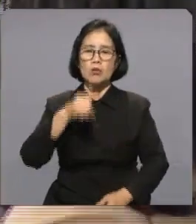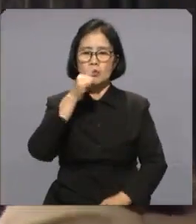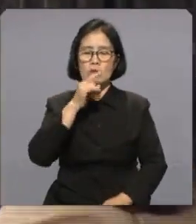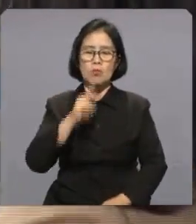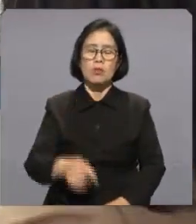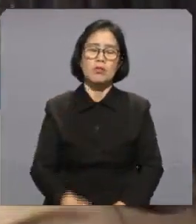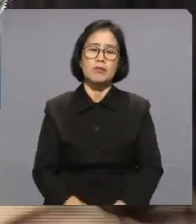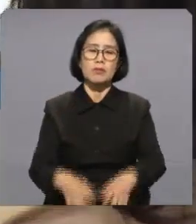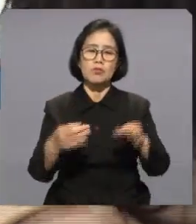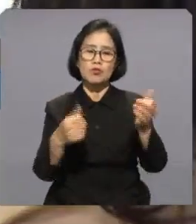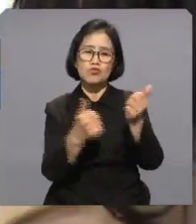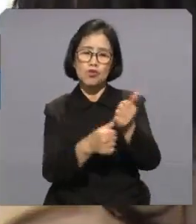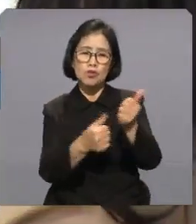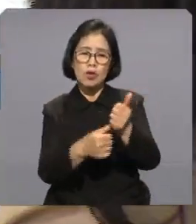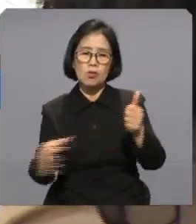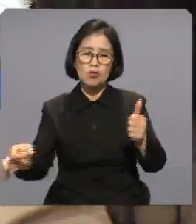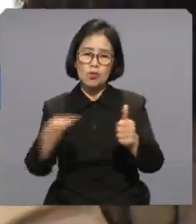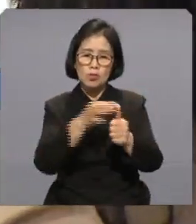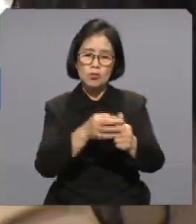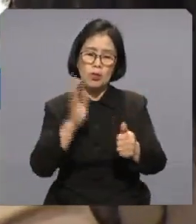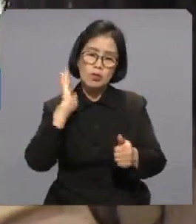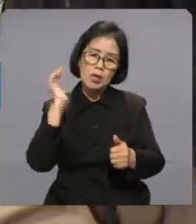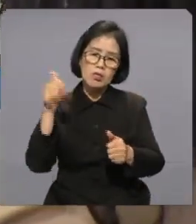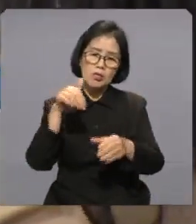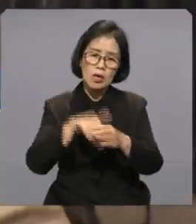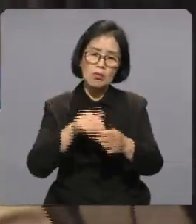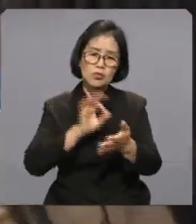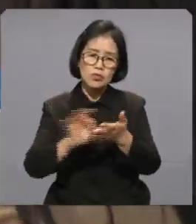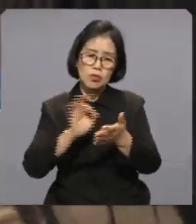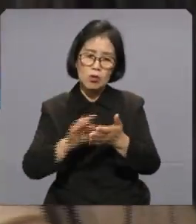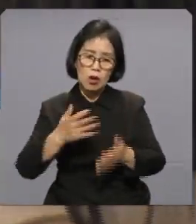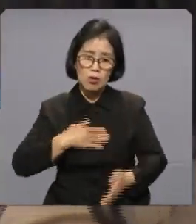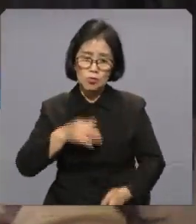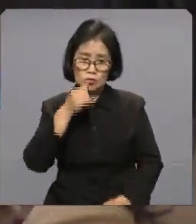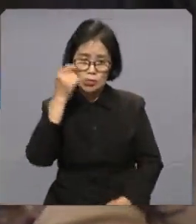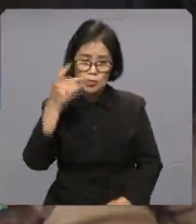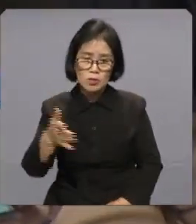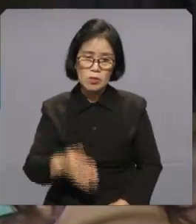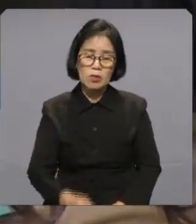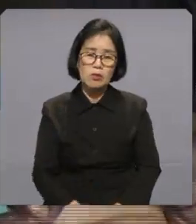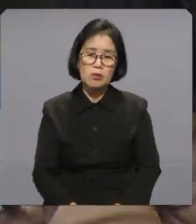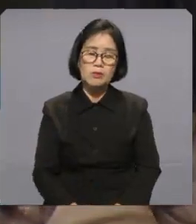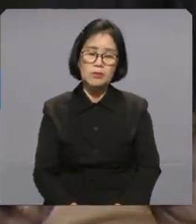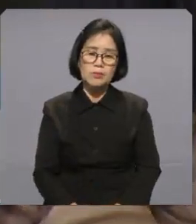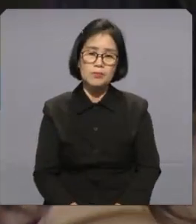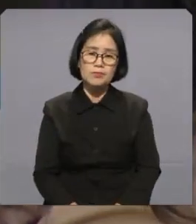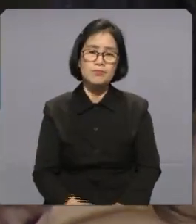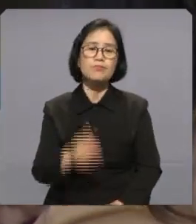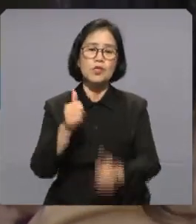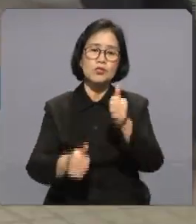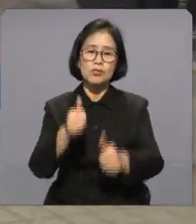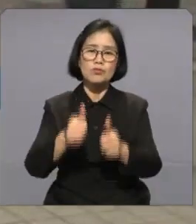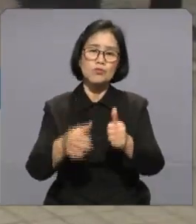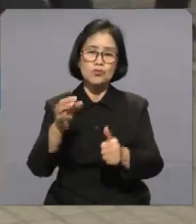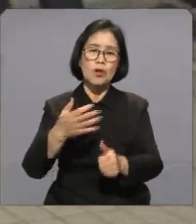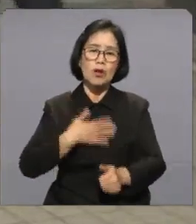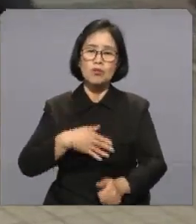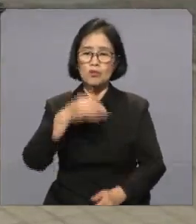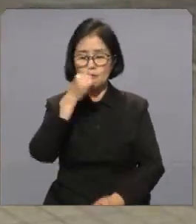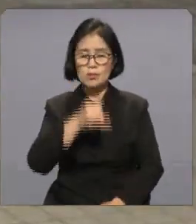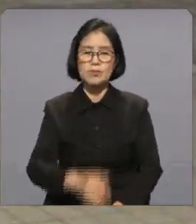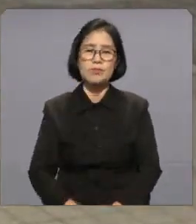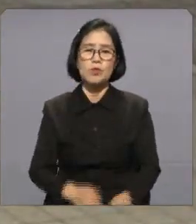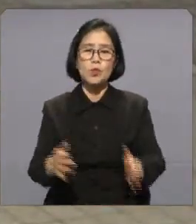김용 부원장에게 이제 자금 넘길 때 이게 대선 자금으로 쓰일 거라는 걸좀 알고 계셨을까요? 경선 자금을 알고 있습니다.